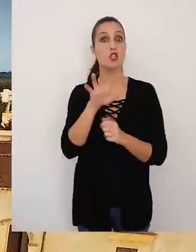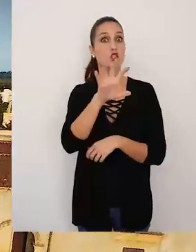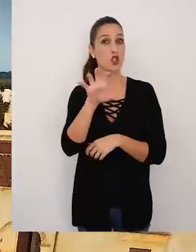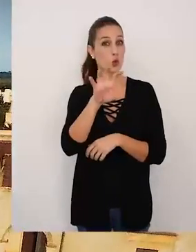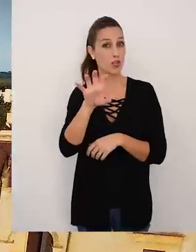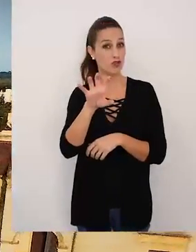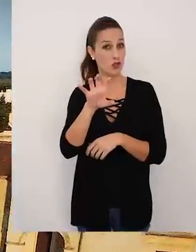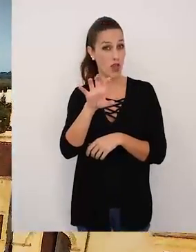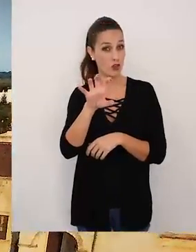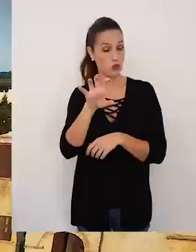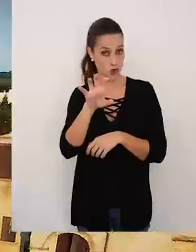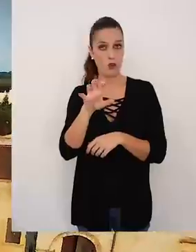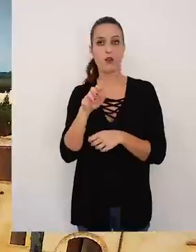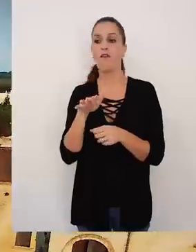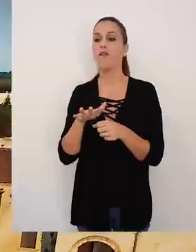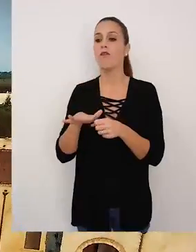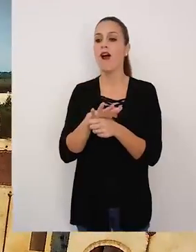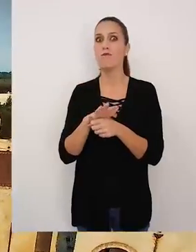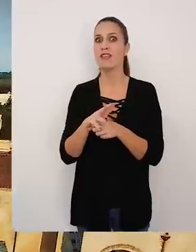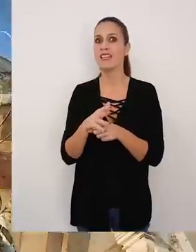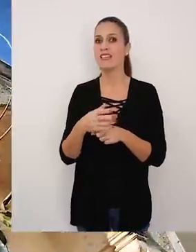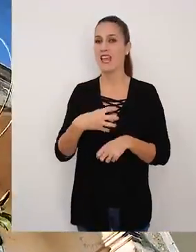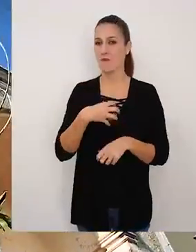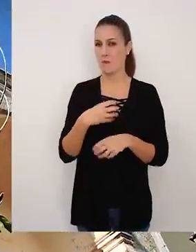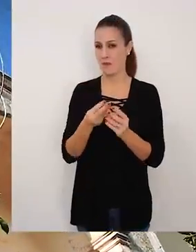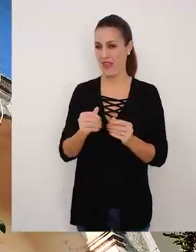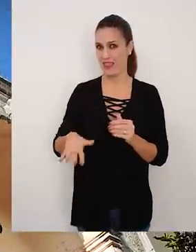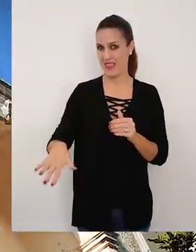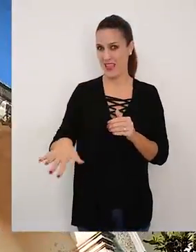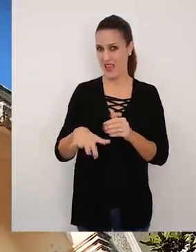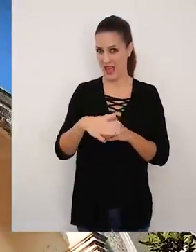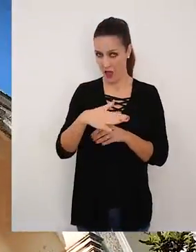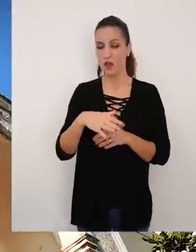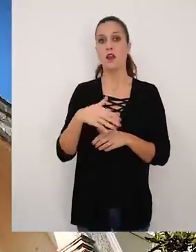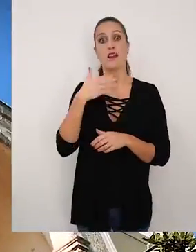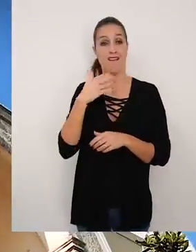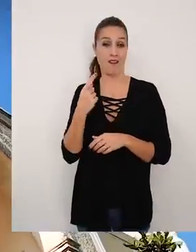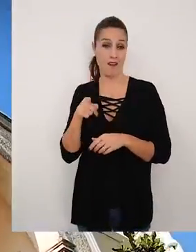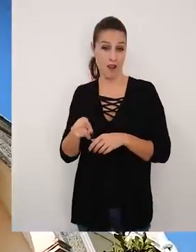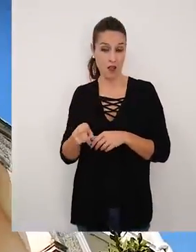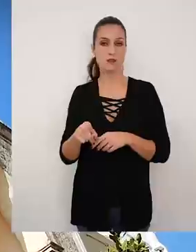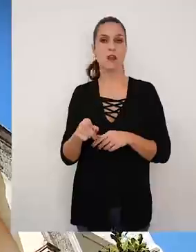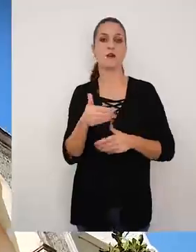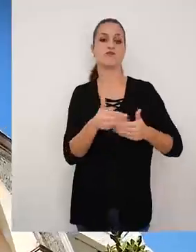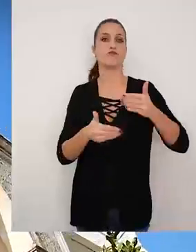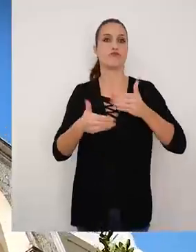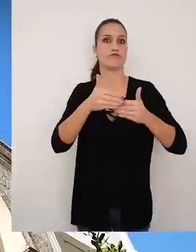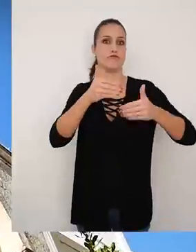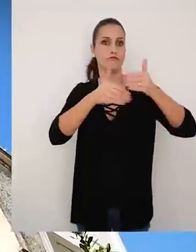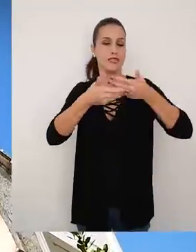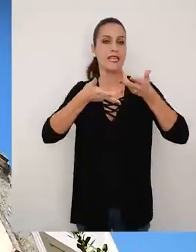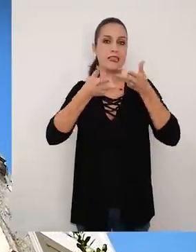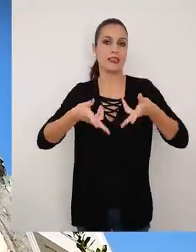Nel 500, grazie all'operato delle famiglie feudatarie, Vaste si ricostituisce in un nuovo assetto urbano, sorto sulle antiche